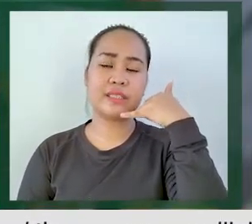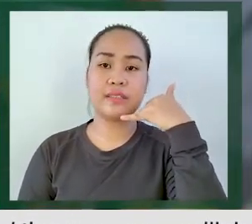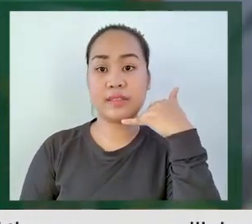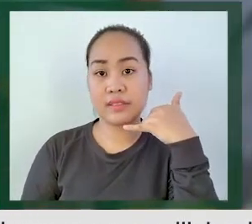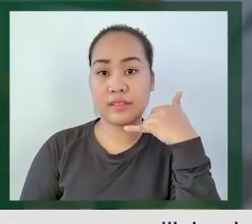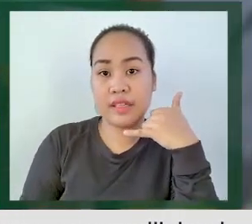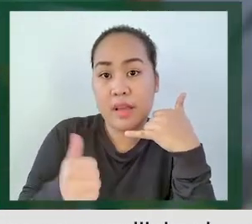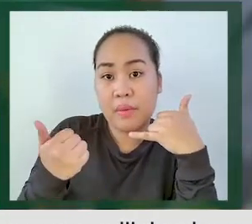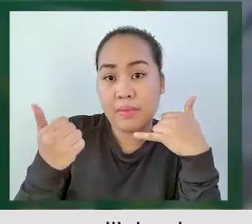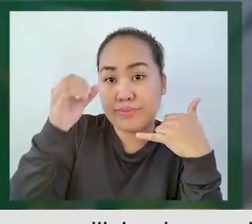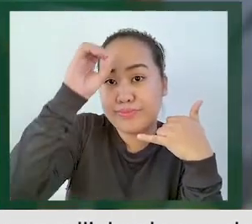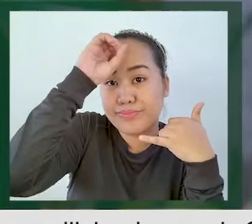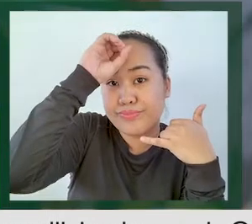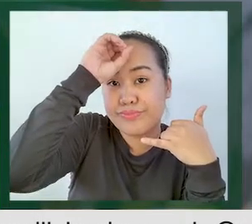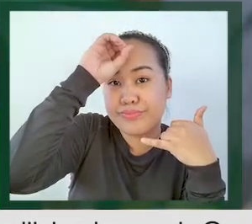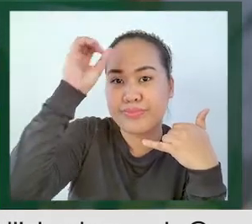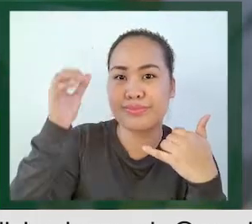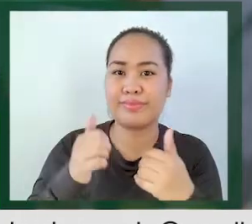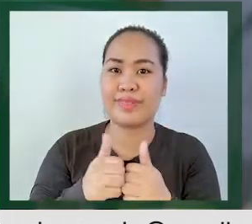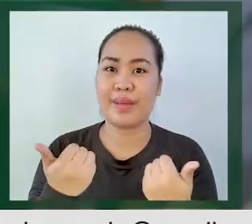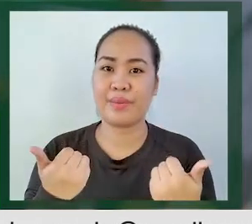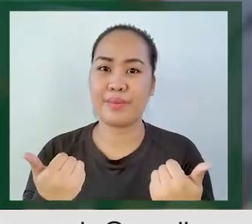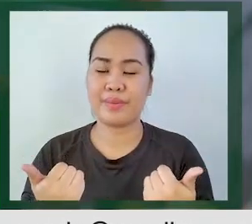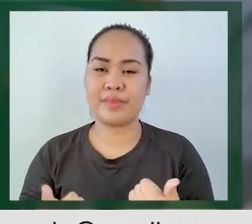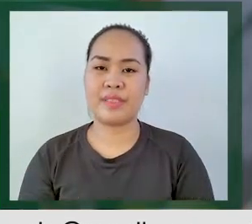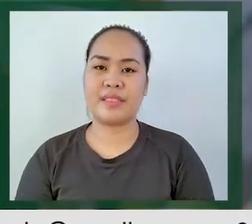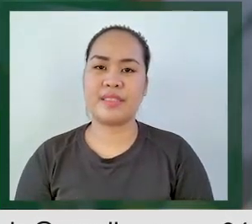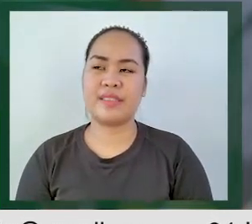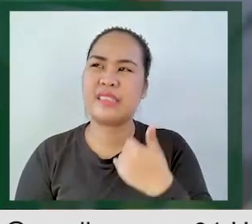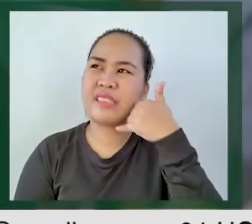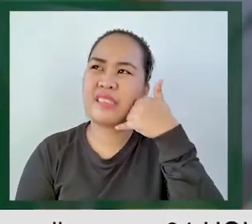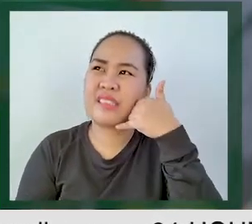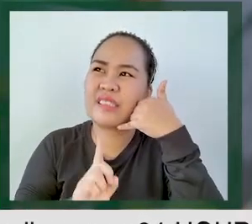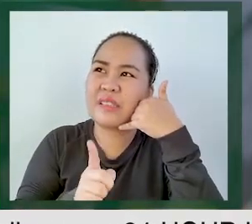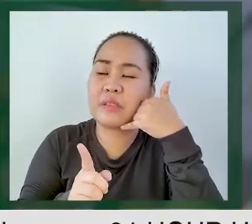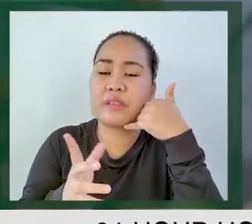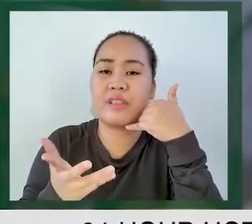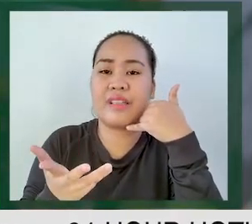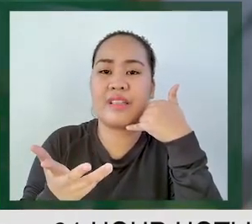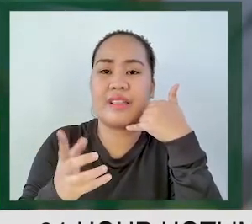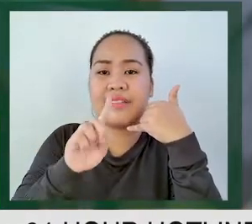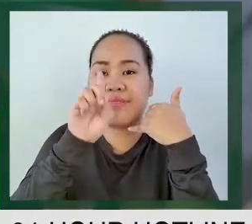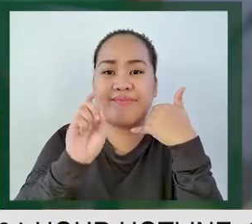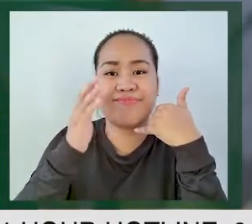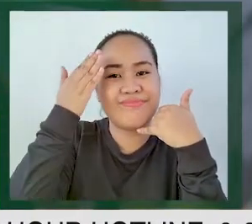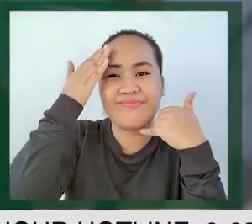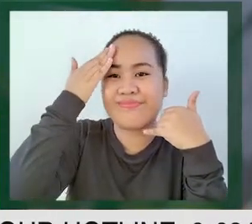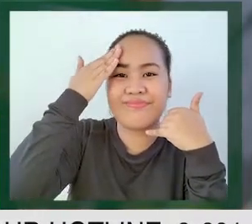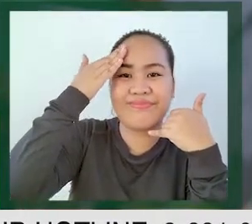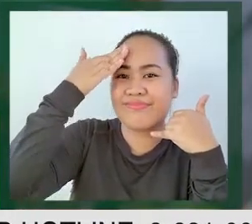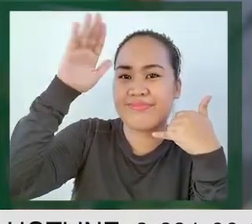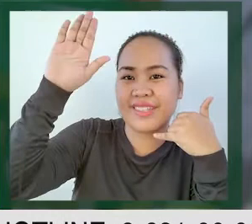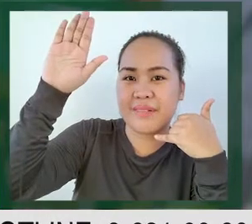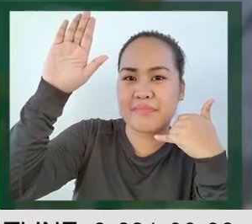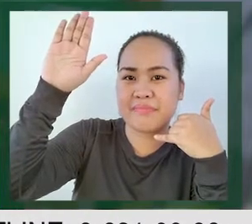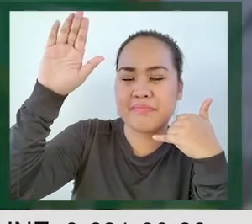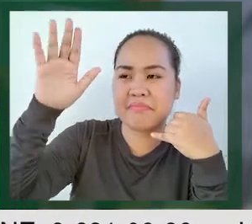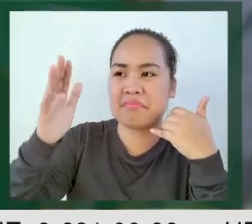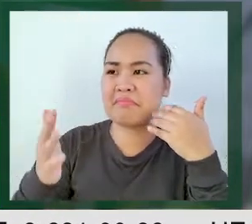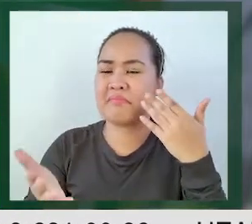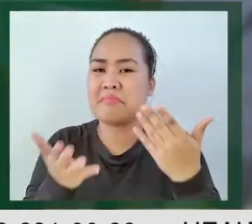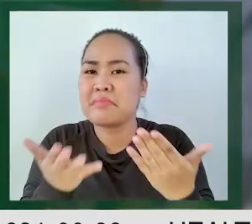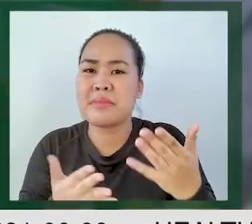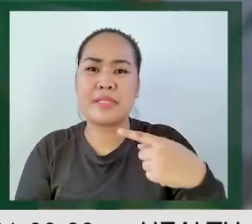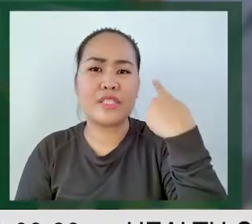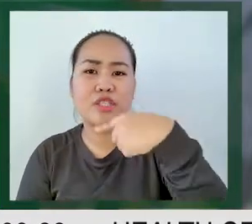natin. So, hindi na natin alam kung sino ang pwede nating nahawaan, sino ang pwedeng nakahawa sa atin, saang lugar